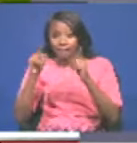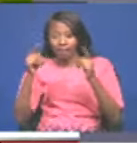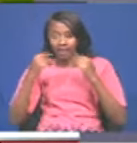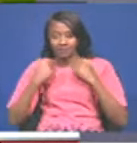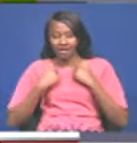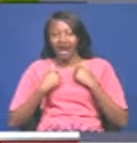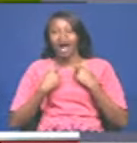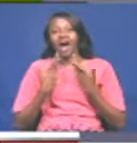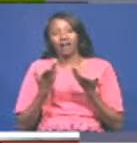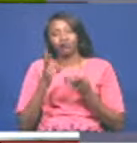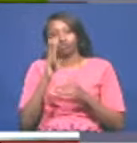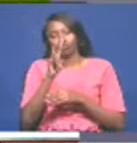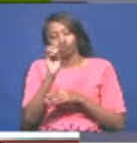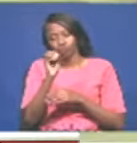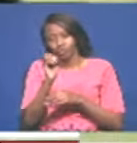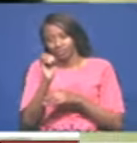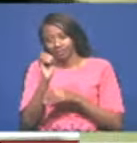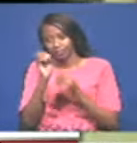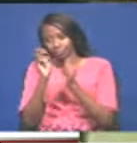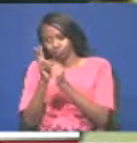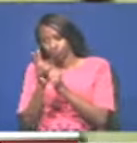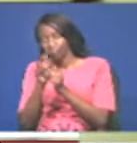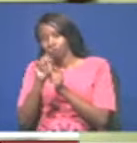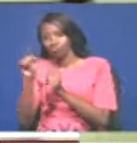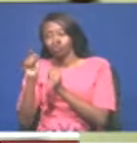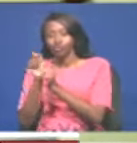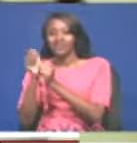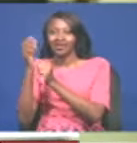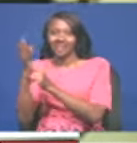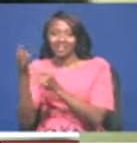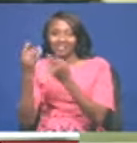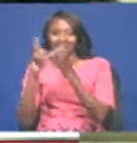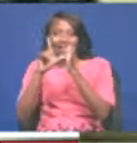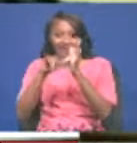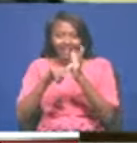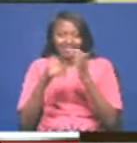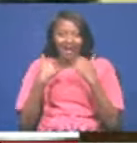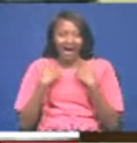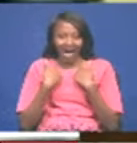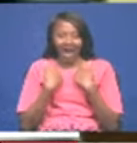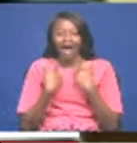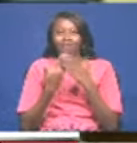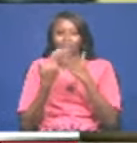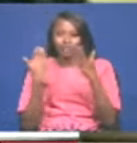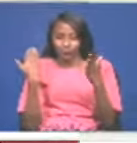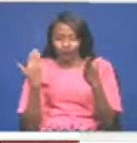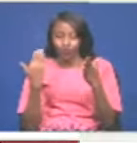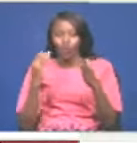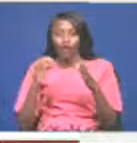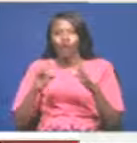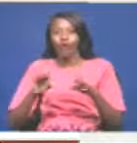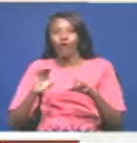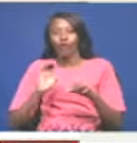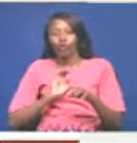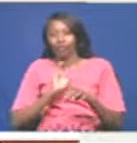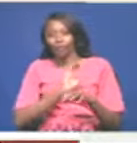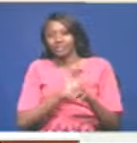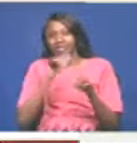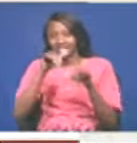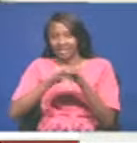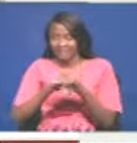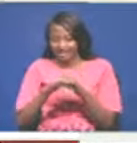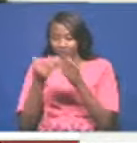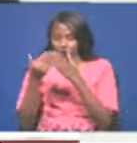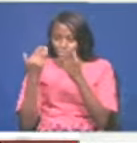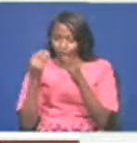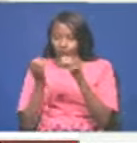mwaka 2012 na 2013. Ababu alihudumu kama katibu mkuu msimamizi katika wizara ya masuala ya kigeni katika serikali iliyopita kabla